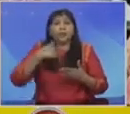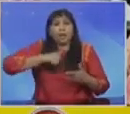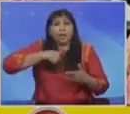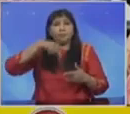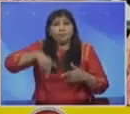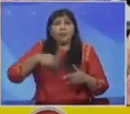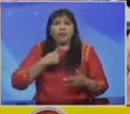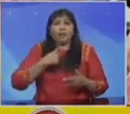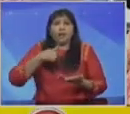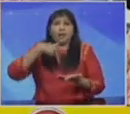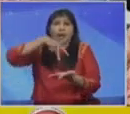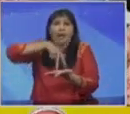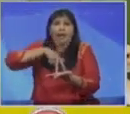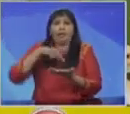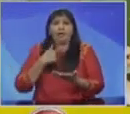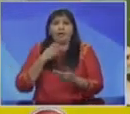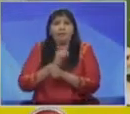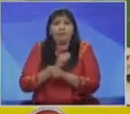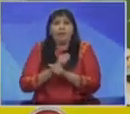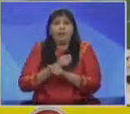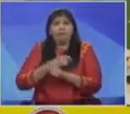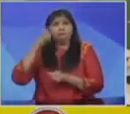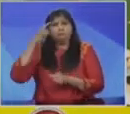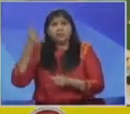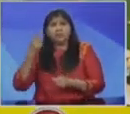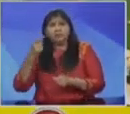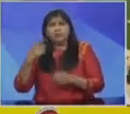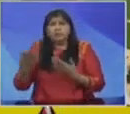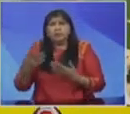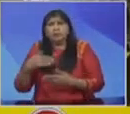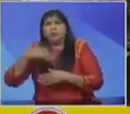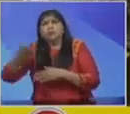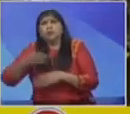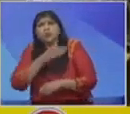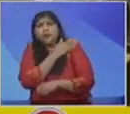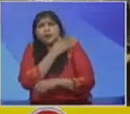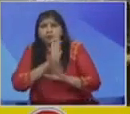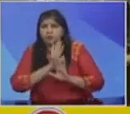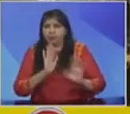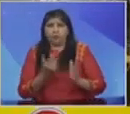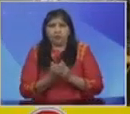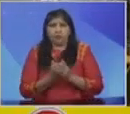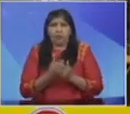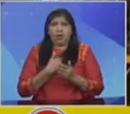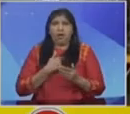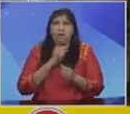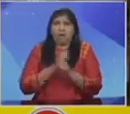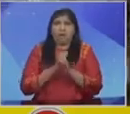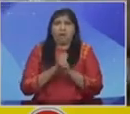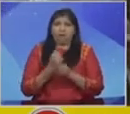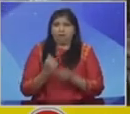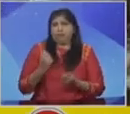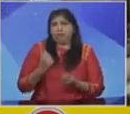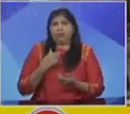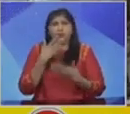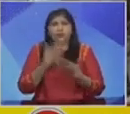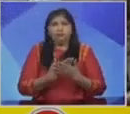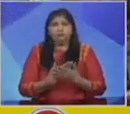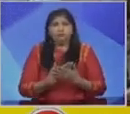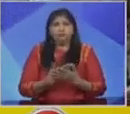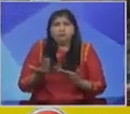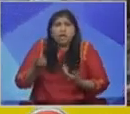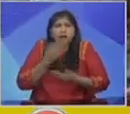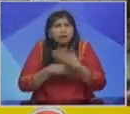पर खड़ा होना। हम अपने सपनों के लिए किसी दूसरे पर निर्भर रहें, ये बिल्कुल ठीक नहीं है।